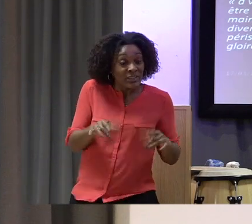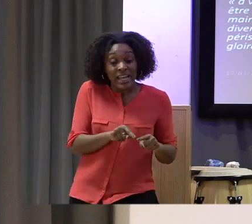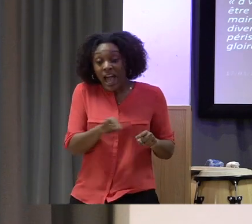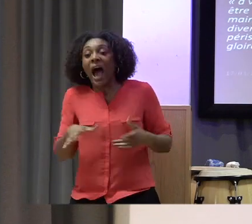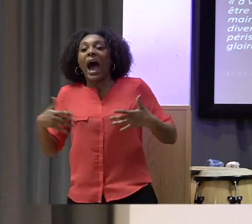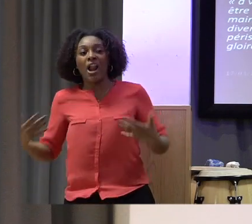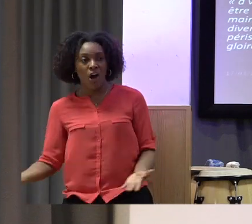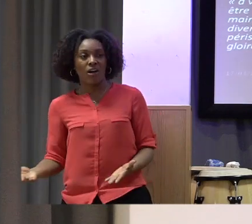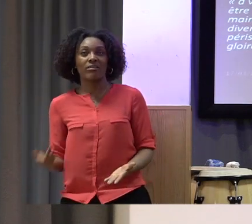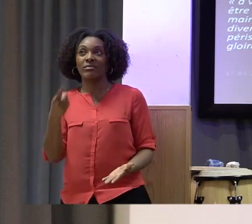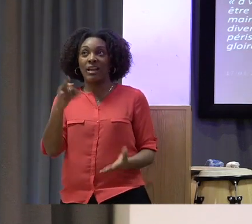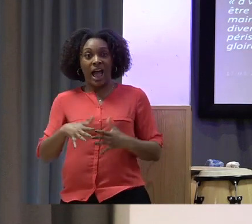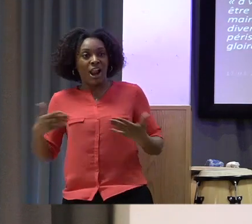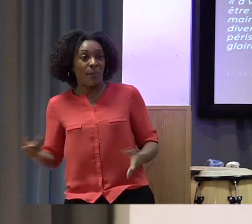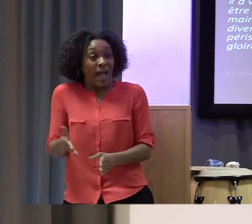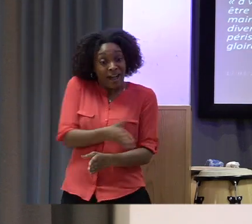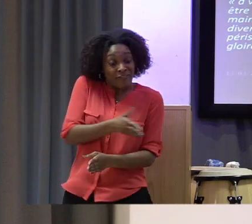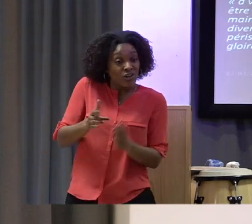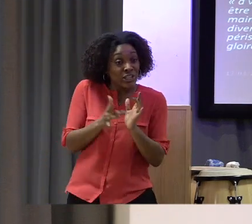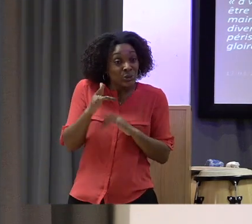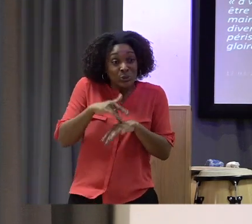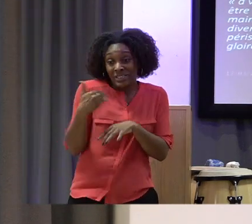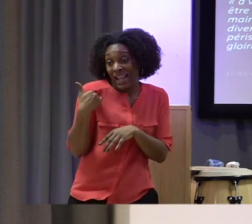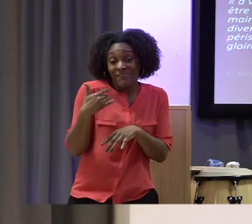Précédemment, il y a eu le baptême de Jésus. Jésus vient de faire